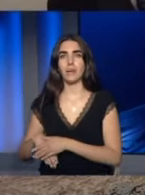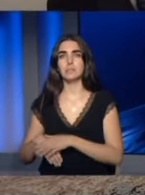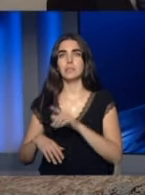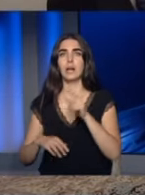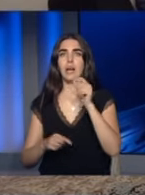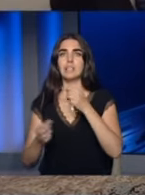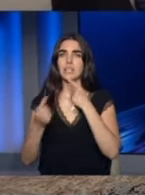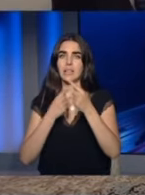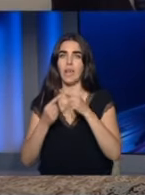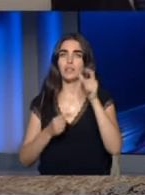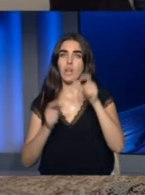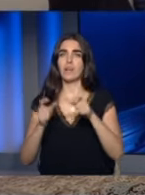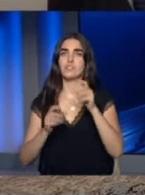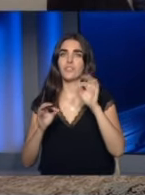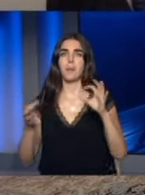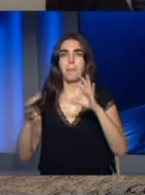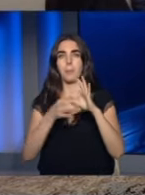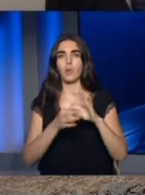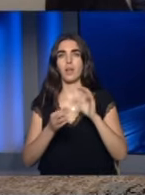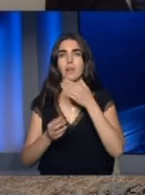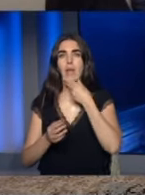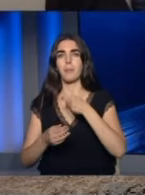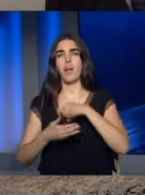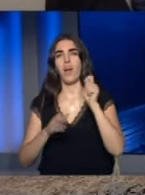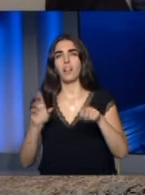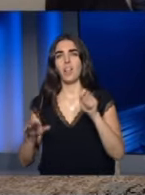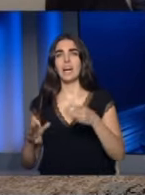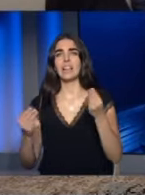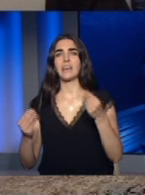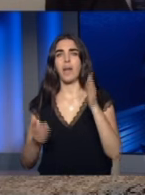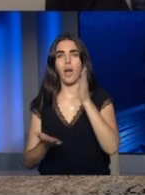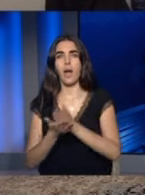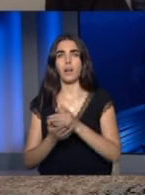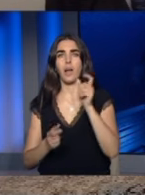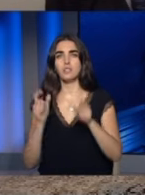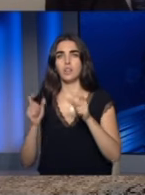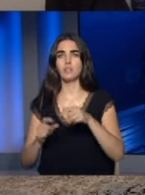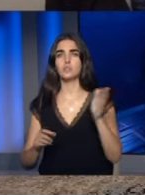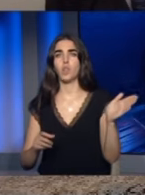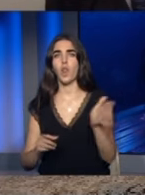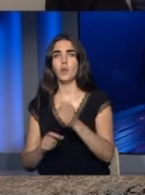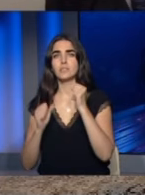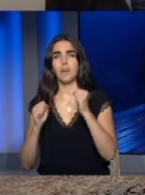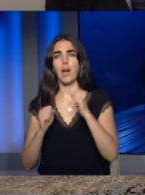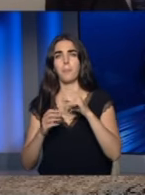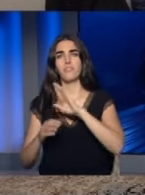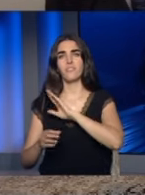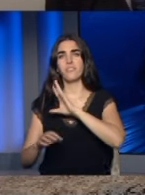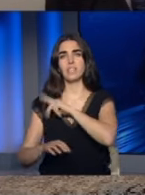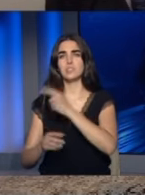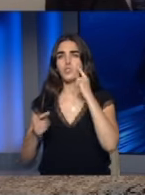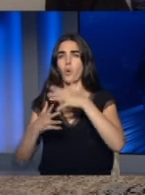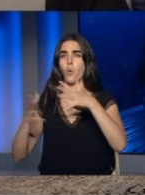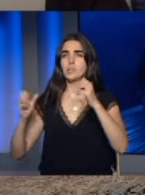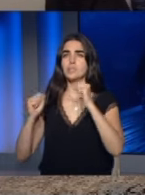الدبلوماسيه الاستثنائيه التي رهنت جزءا عزيزا من عمرها في الدفاع عن قضايا الحق وفي طالعتها قضيه المظلوميه الكبرى في